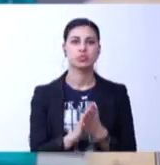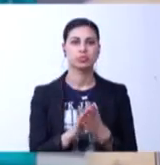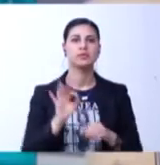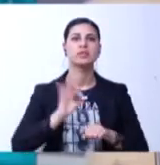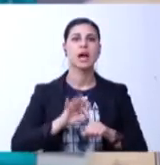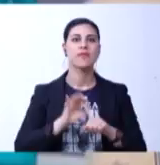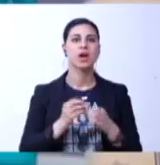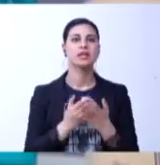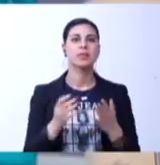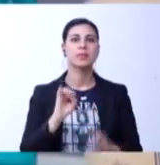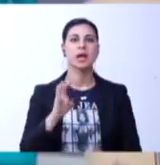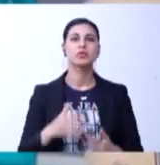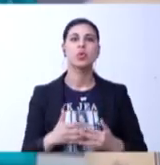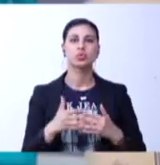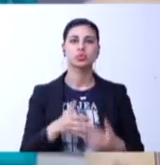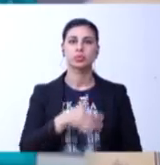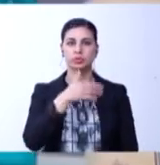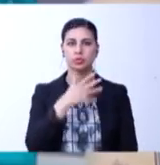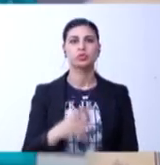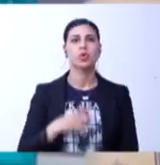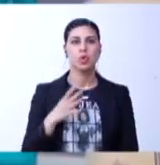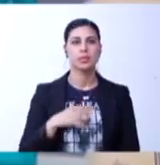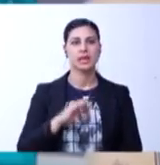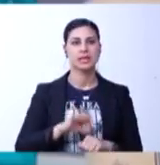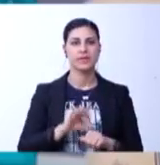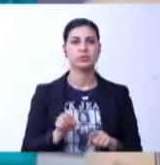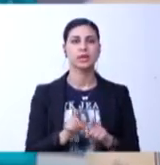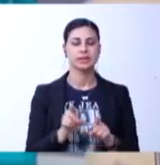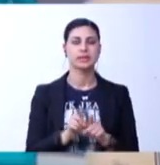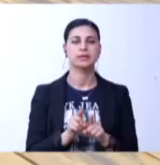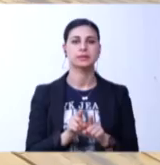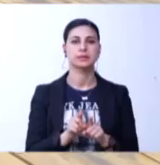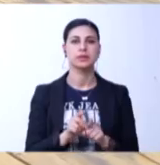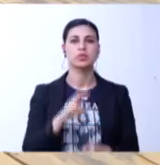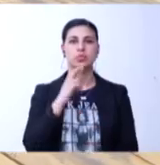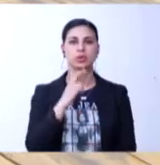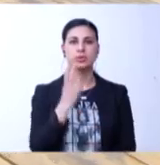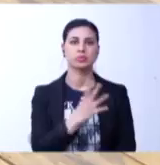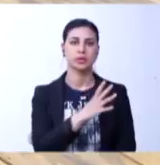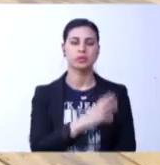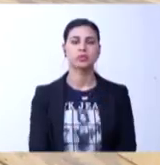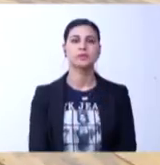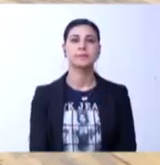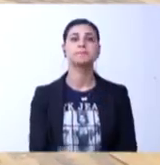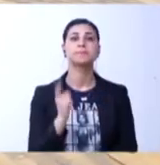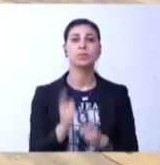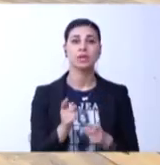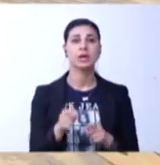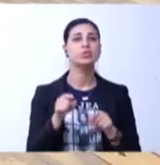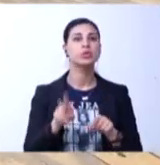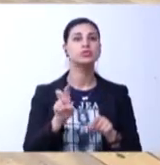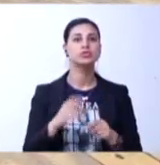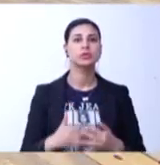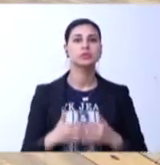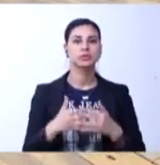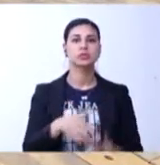ქრონიკული დაავადებები ან ორსულობის დროს გადატანილი დაავადებები, ასეც ყურადღება უნდა მიიქცეს. ანუ რეალურად გამოდის, რომ